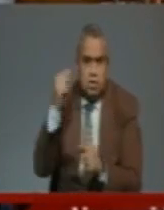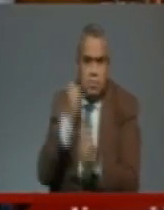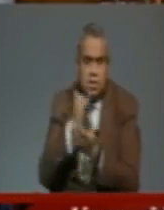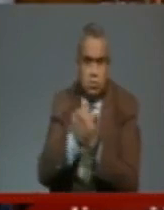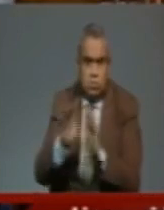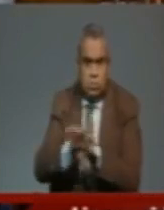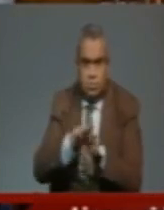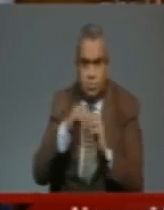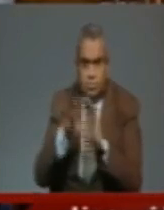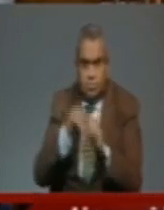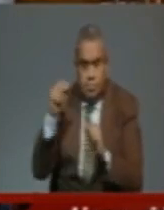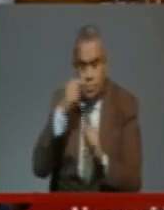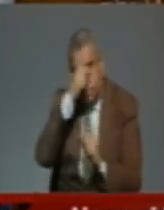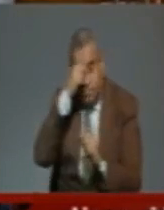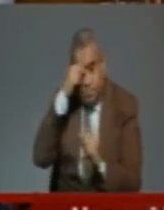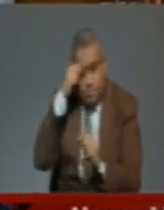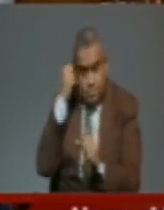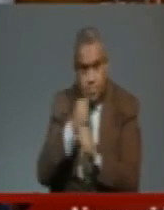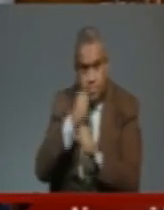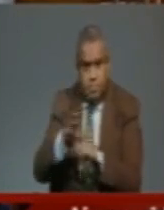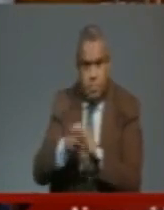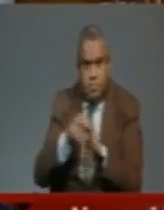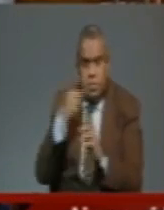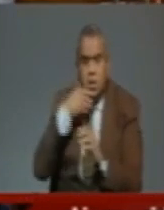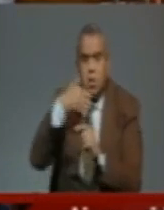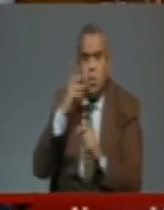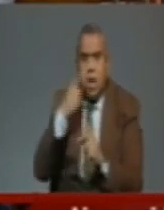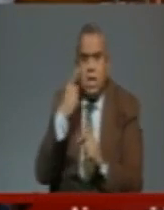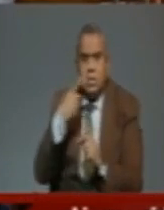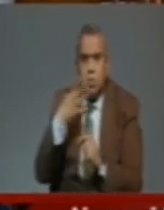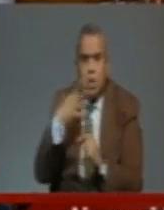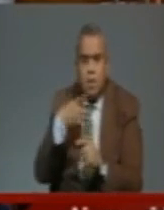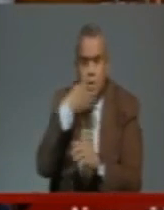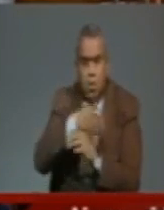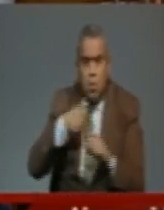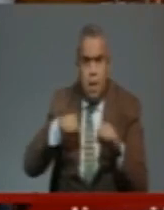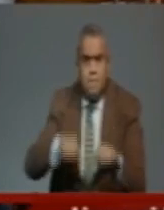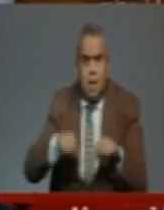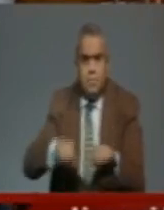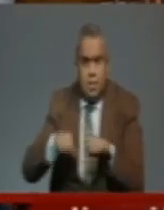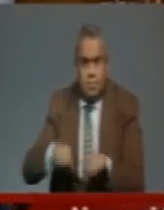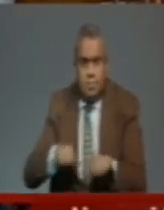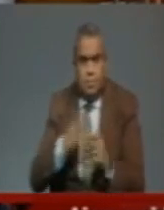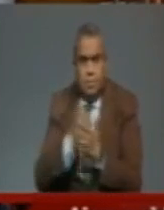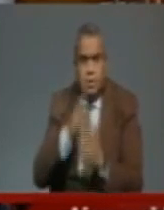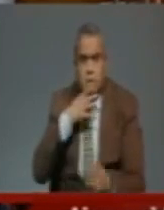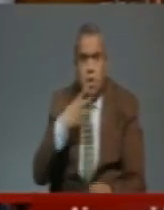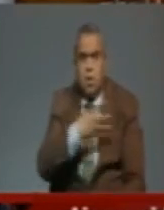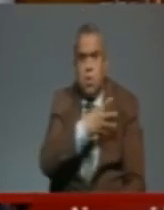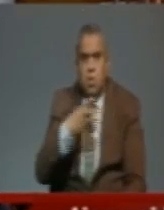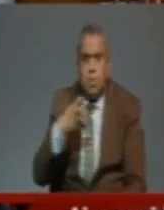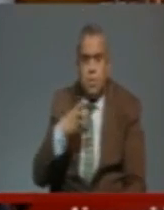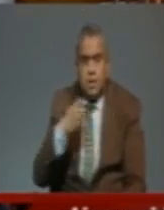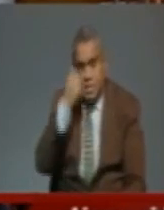فعلا التشغيل في 41 مبنى في طرق 400,000 متر مربع، سواء طرق